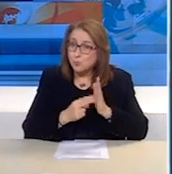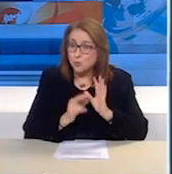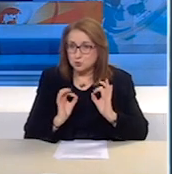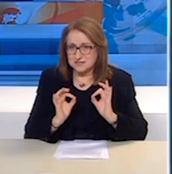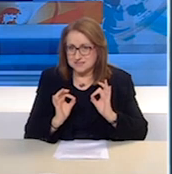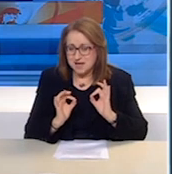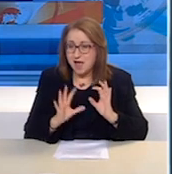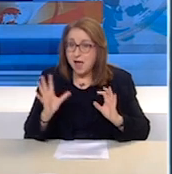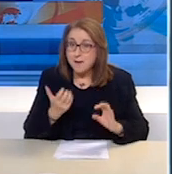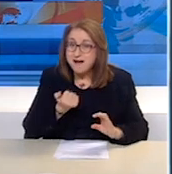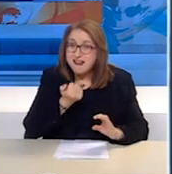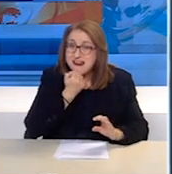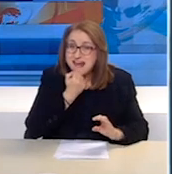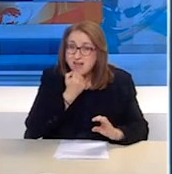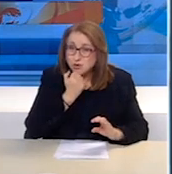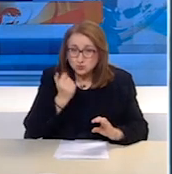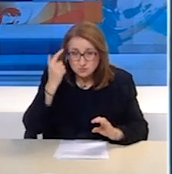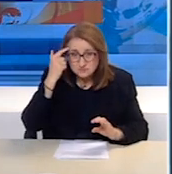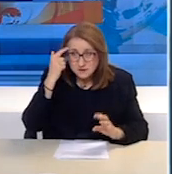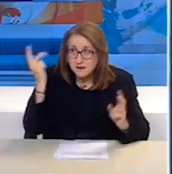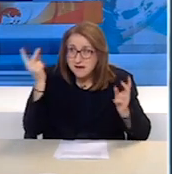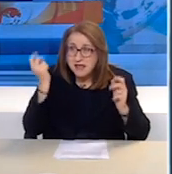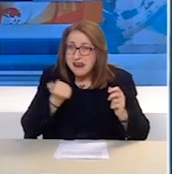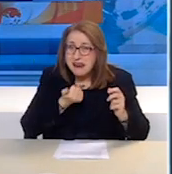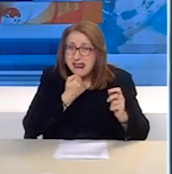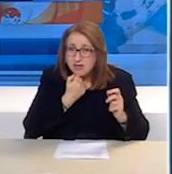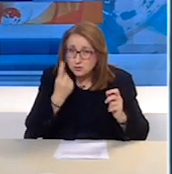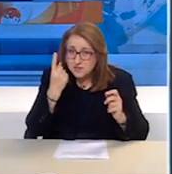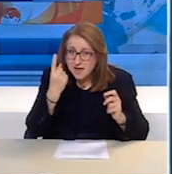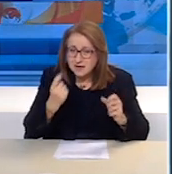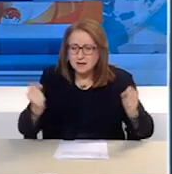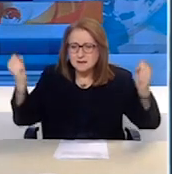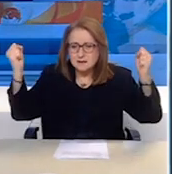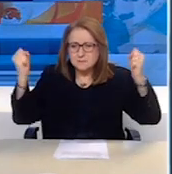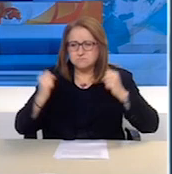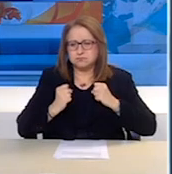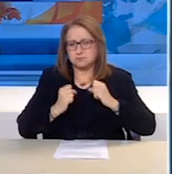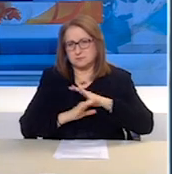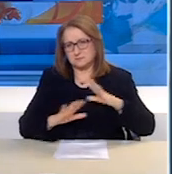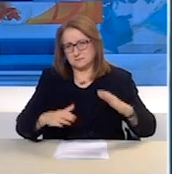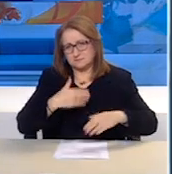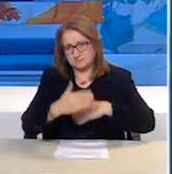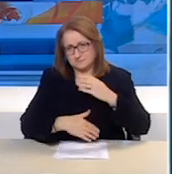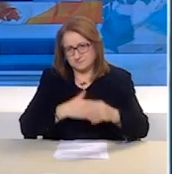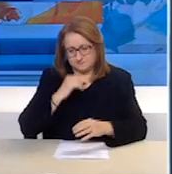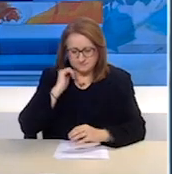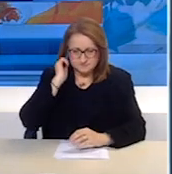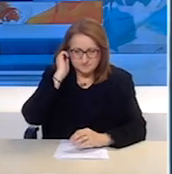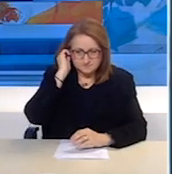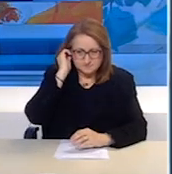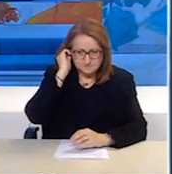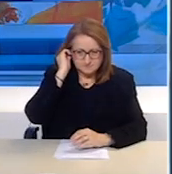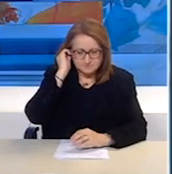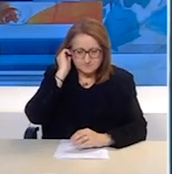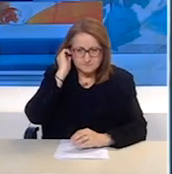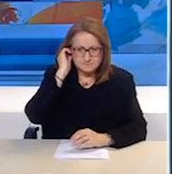Αυτή η λάθος αποτίμηση θα μας οδηγήσει από μια μικρή και περιορισμένη κυκλοφορία του ιού και, αν θέλετε, κάποιες τοπικές επιδημίες, μπορεί να μας οδηγήσει